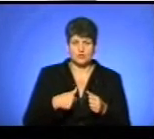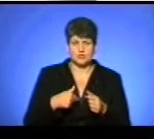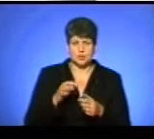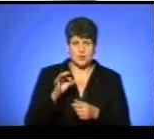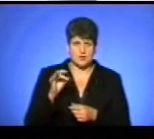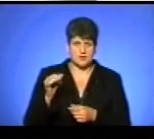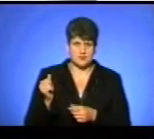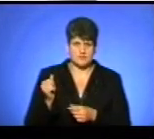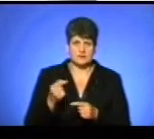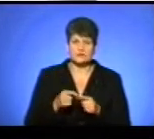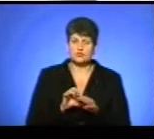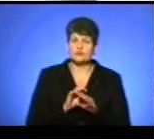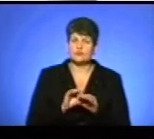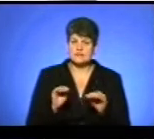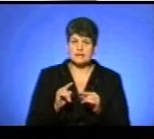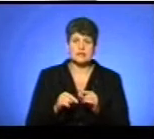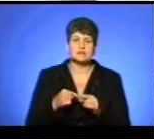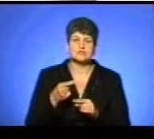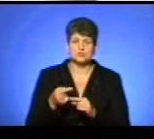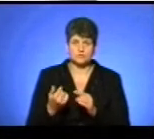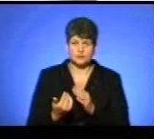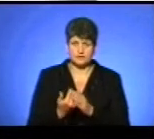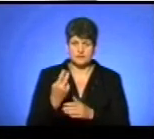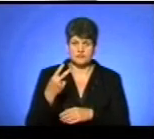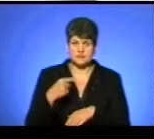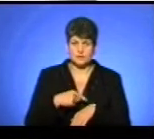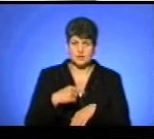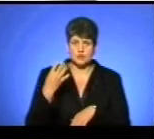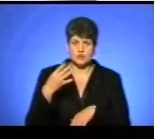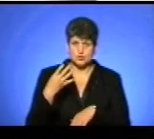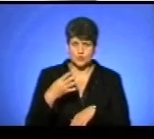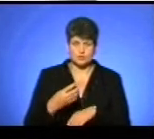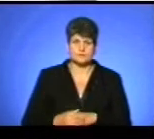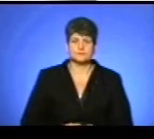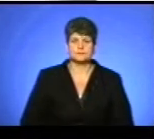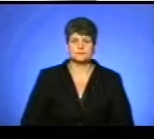органів. І на цьому у мене все. Наступний наш випуск о 20:40. Не пропустіть!